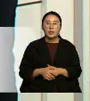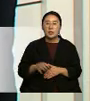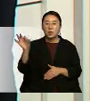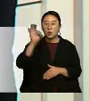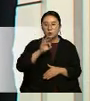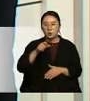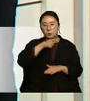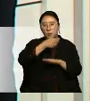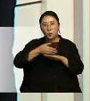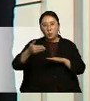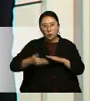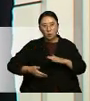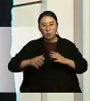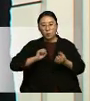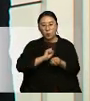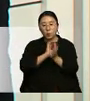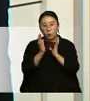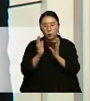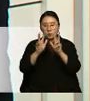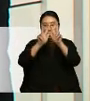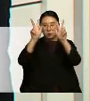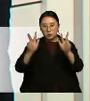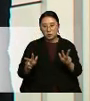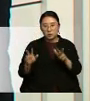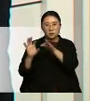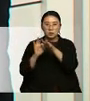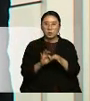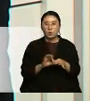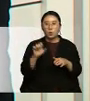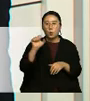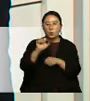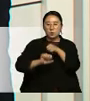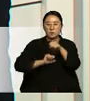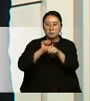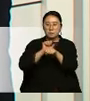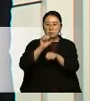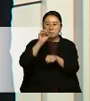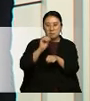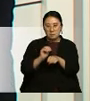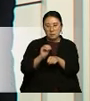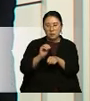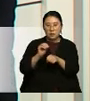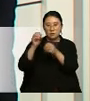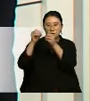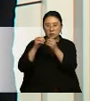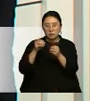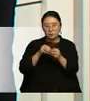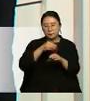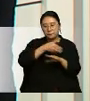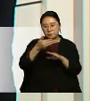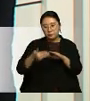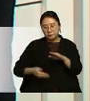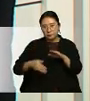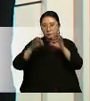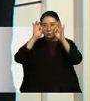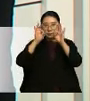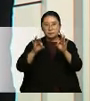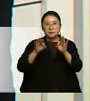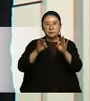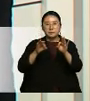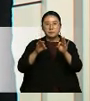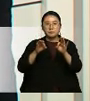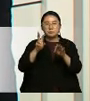연천 제인 폭포에서 국화 전시가 한창입니다. 50만 년 역사를 간직한 현무암 주상절리를 스크린 삼아